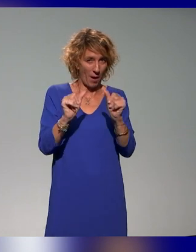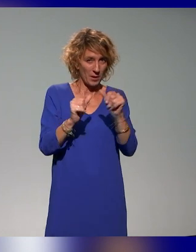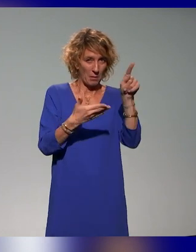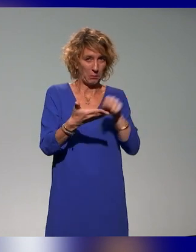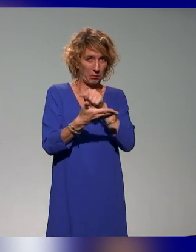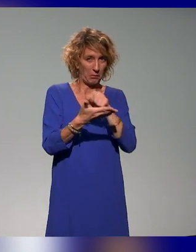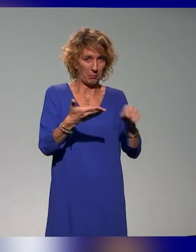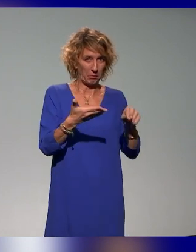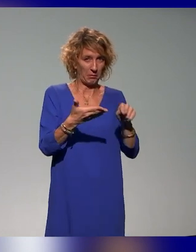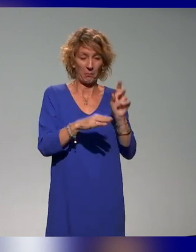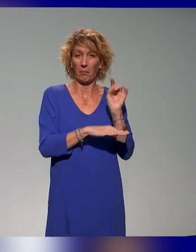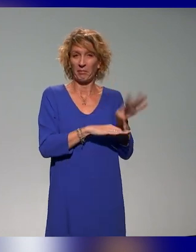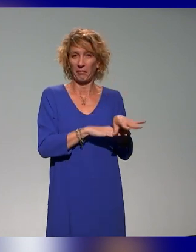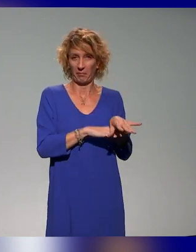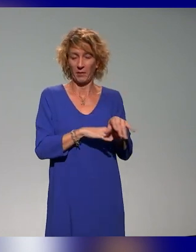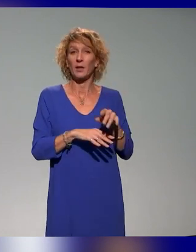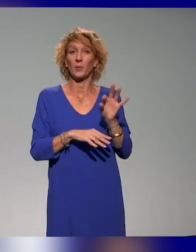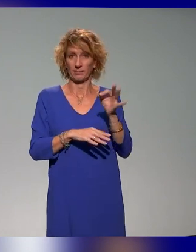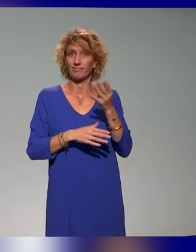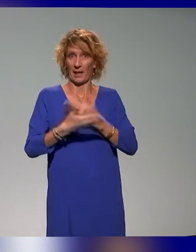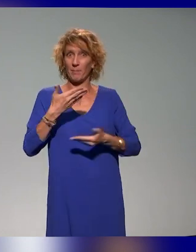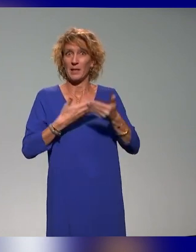Voilà, c'est ça, ce sera tuile.